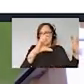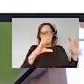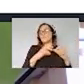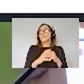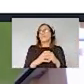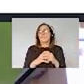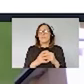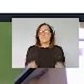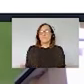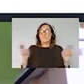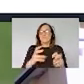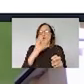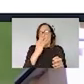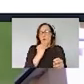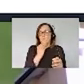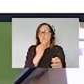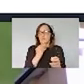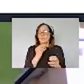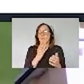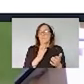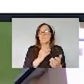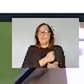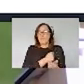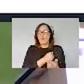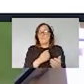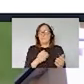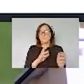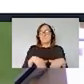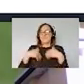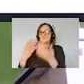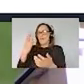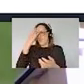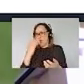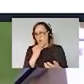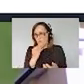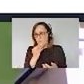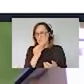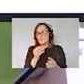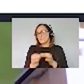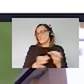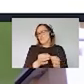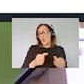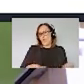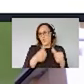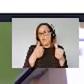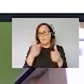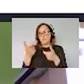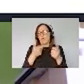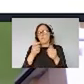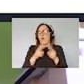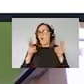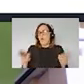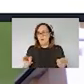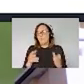naprawdę odtworzenie obrazu w bibliotece, czyli dajemy jakiś obraz z historii sztuki i wybieramy sobie z jakiegoś okresu